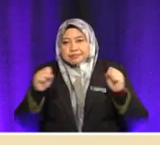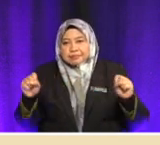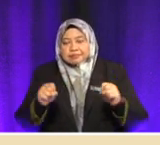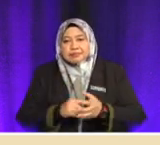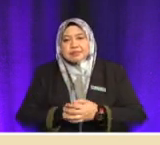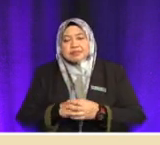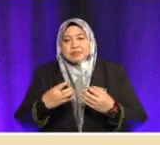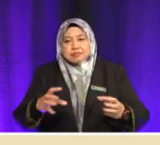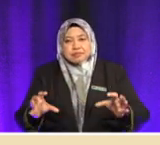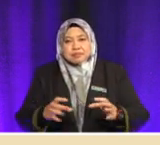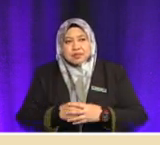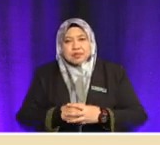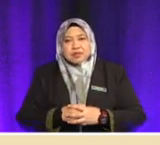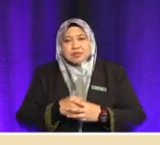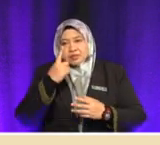Aisyah